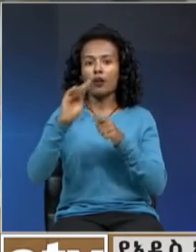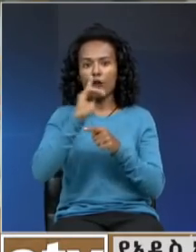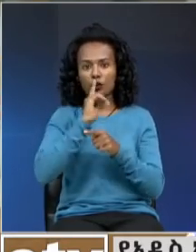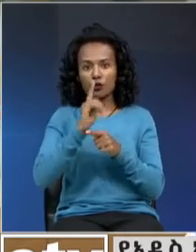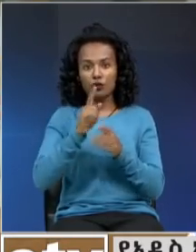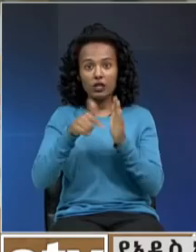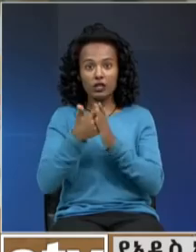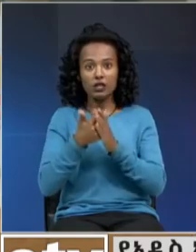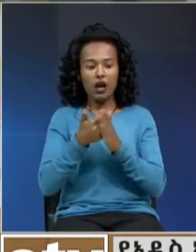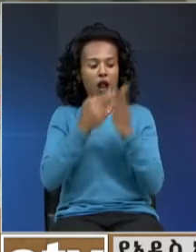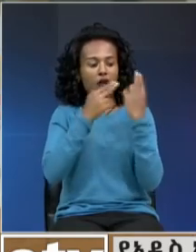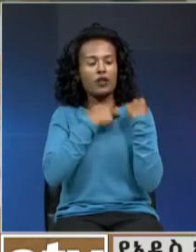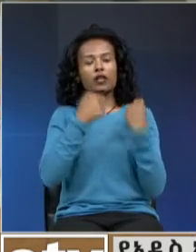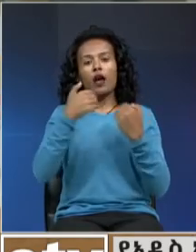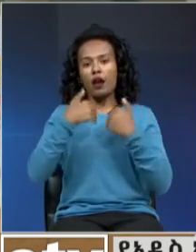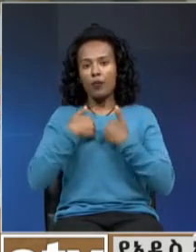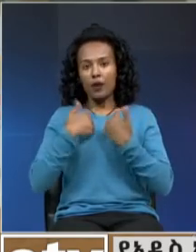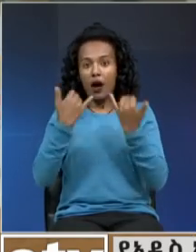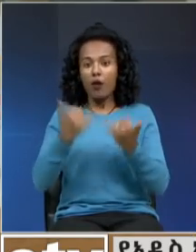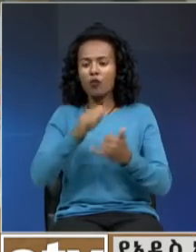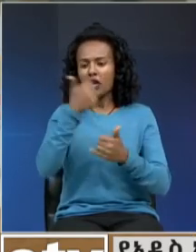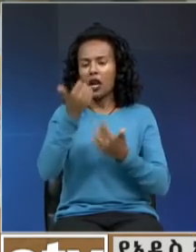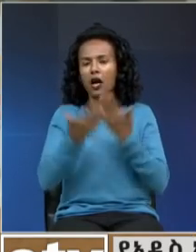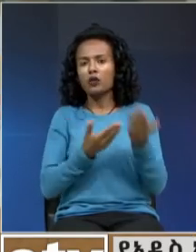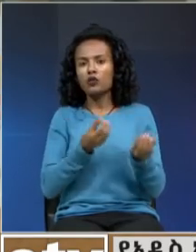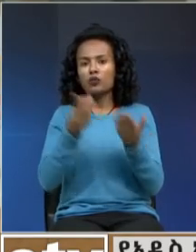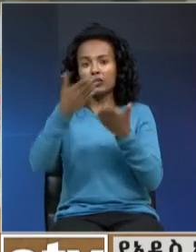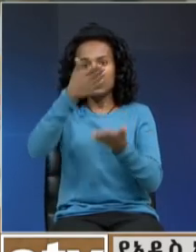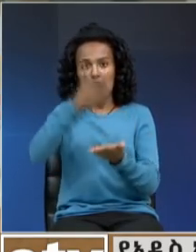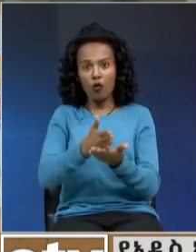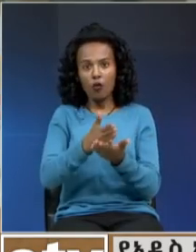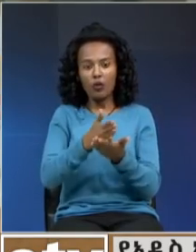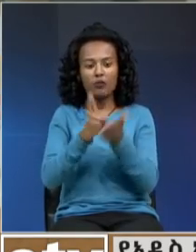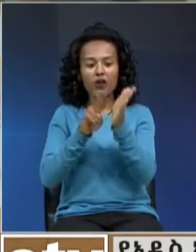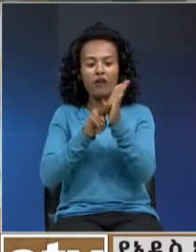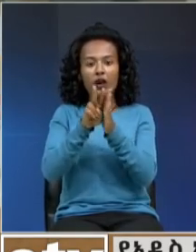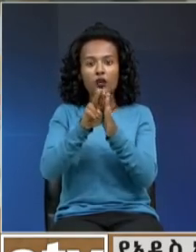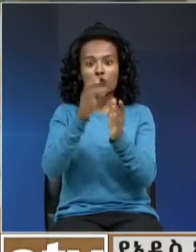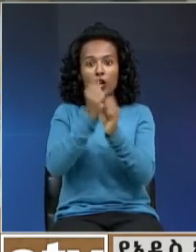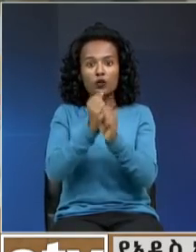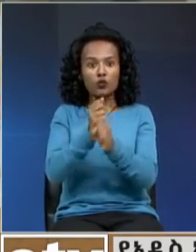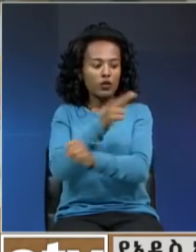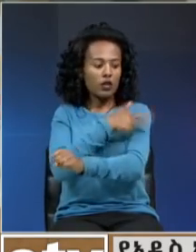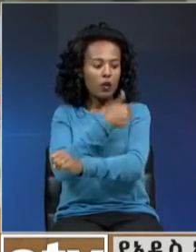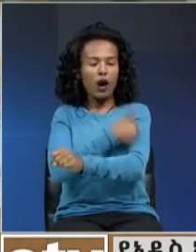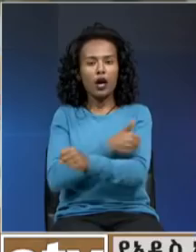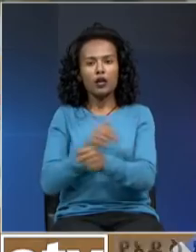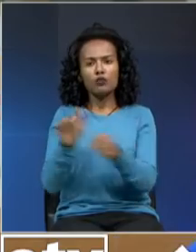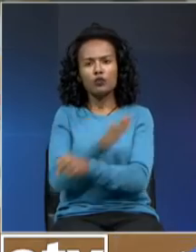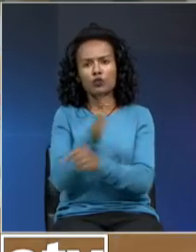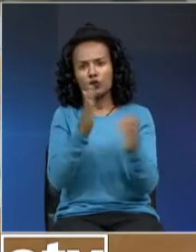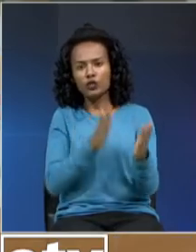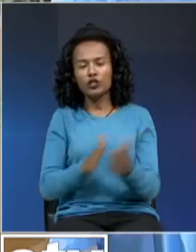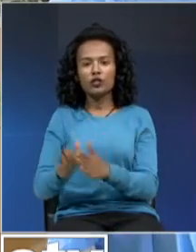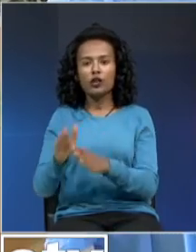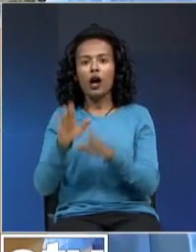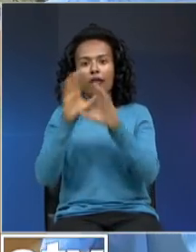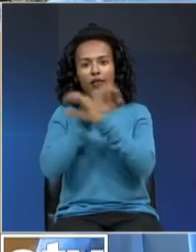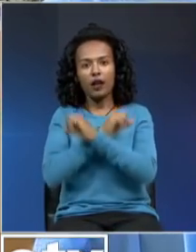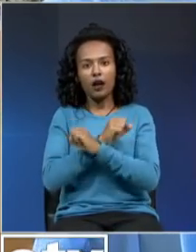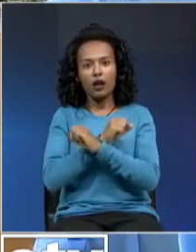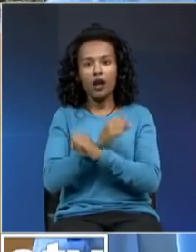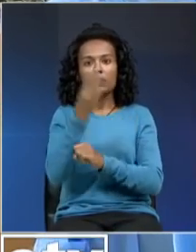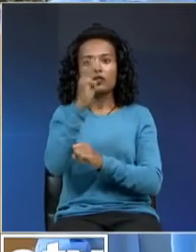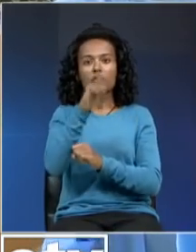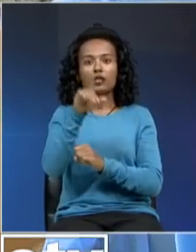ስለዚህ ኃላፊነት አለብን። አሁን ሌላ አገልግሎት መስጠት አቆመን። በቫይረሱ የተያዙትን ለማከም ሙሉ ዝግጅት አጠናቀናል።